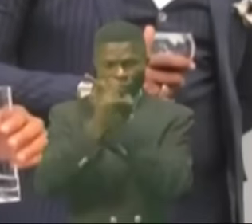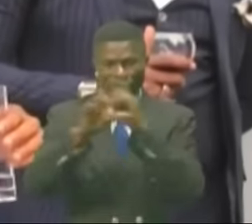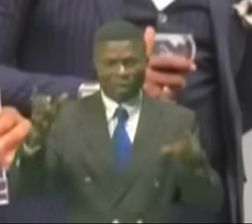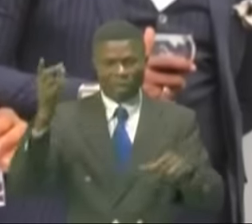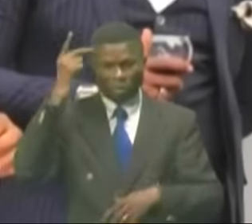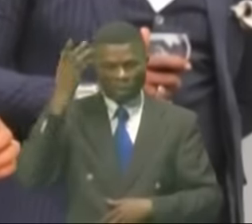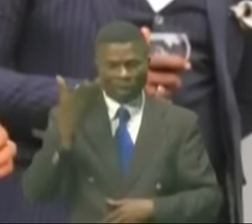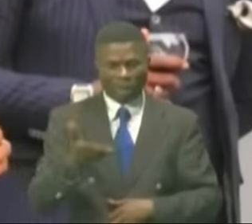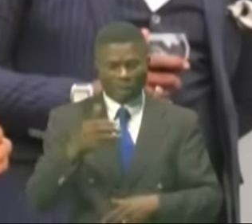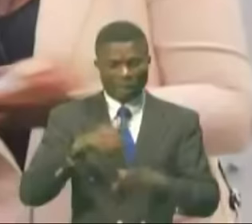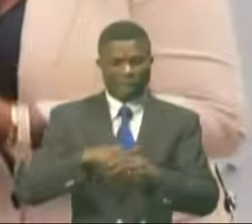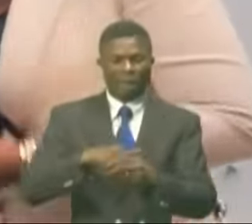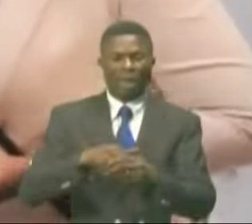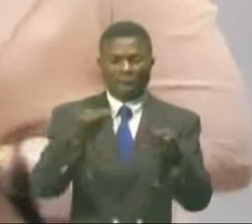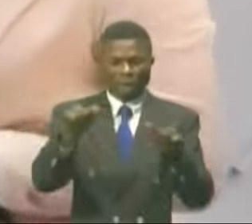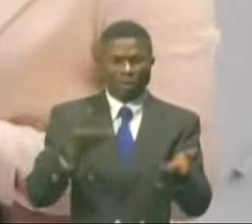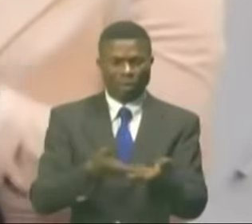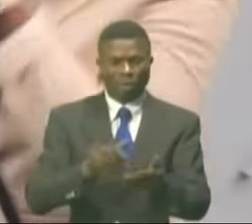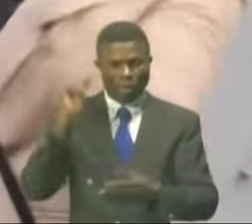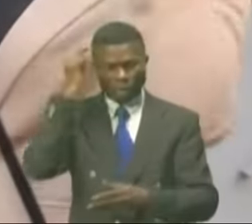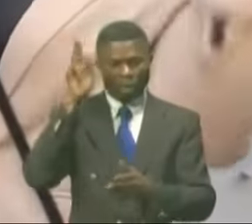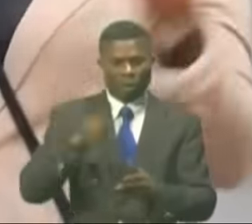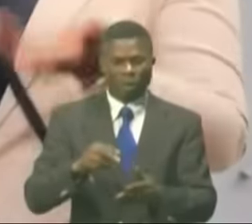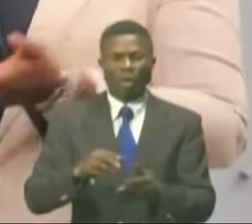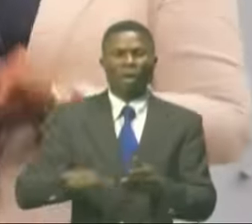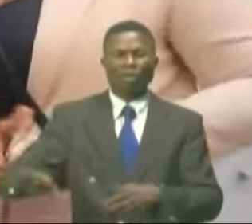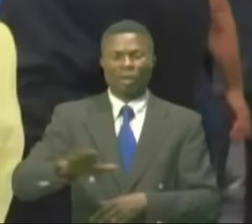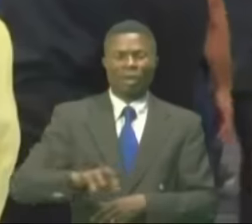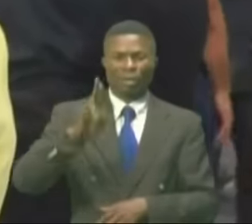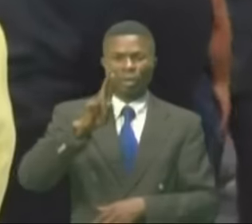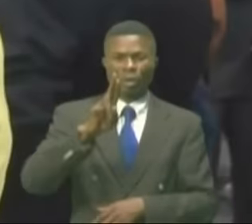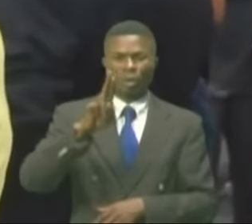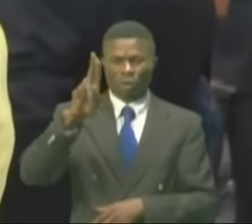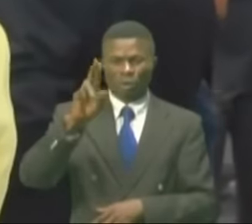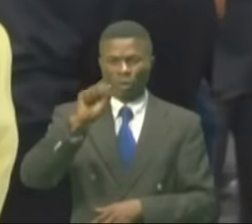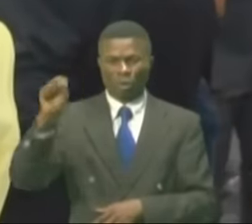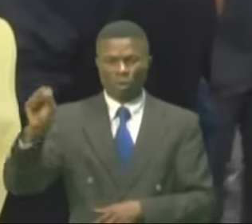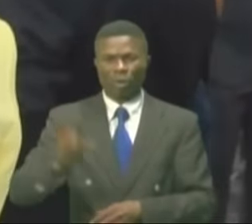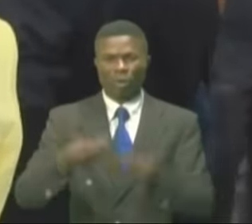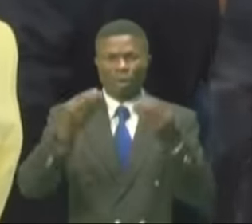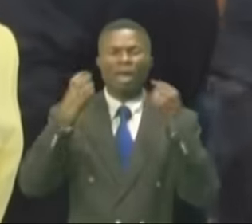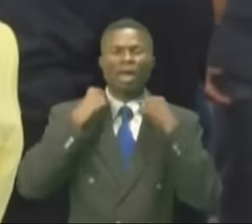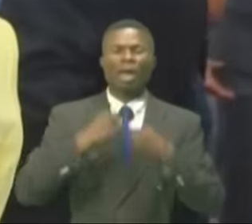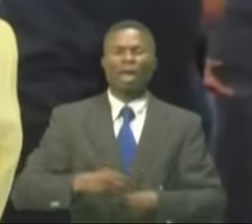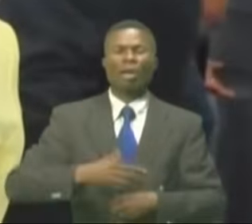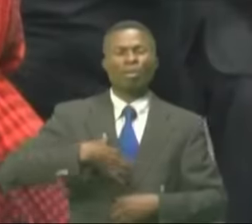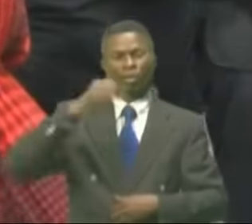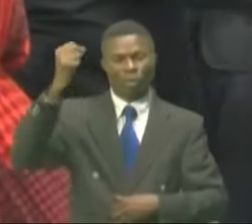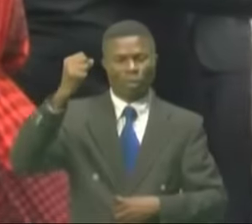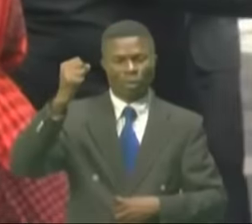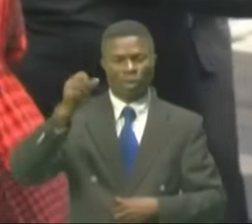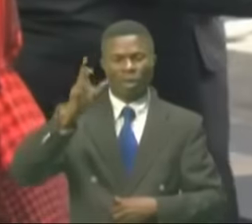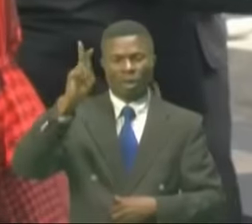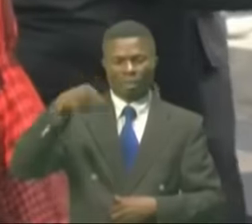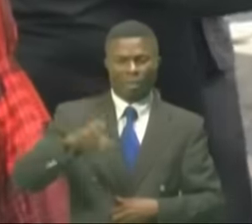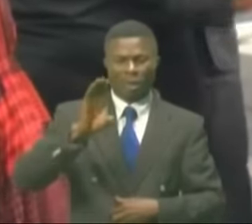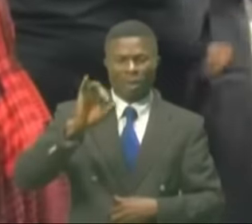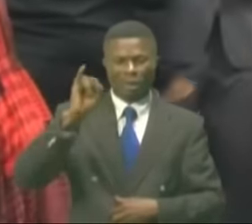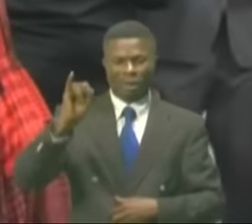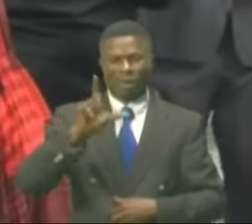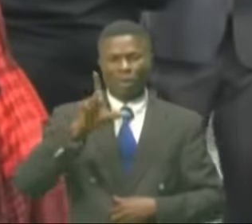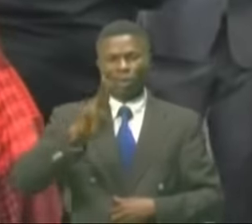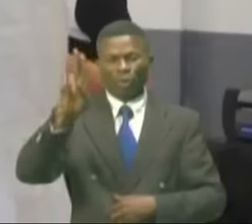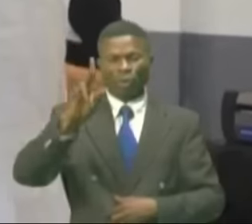aussi dans ce cadre que le gouvernement russe a attribué la médaille Pushkin au PCA de ULK